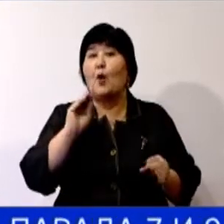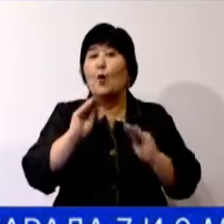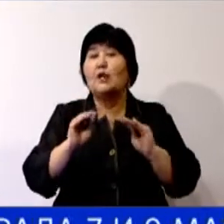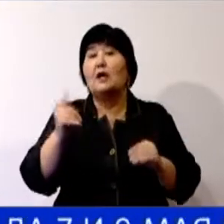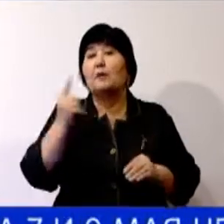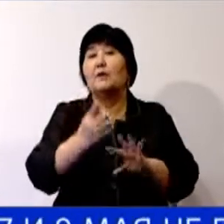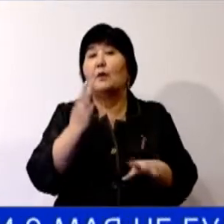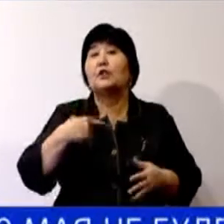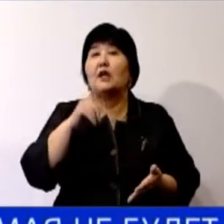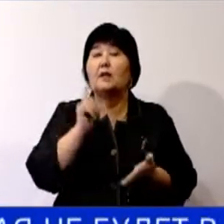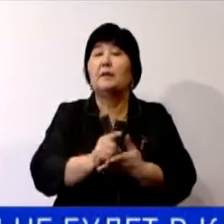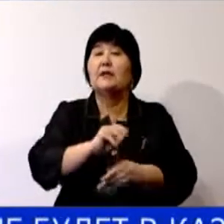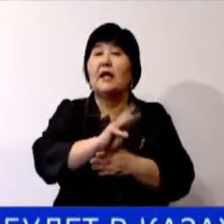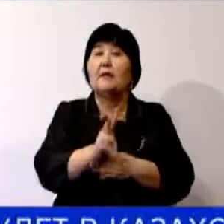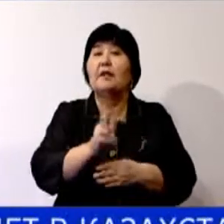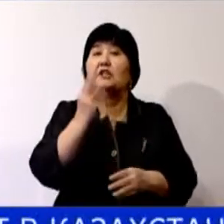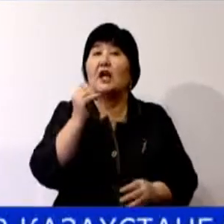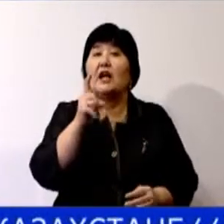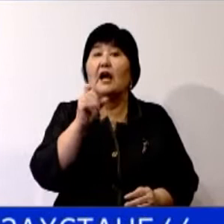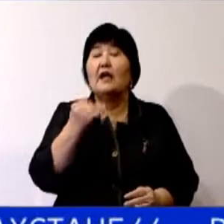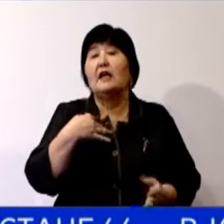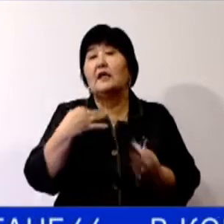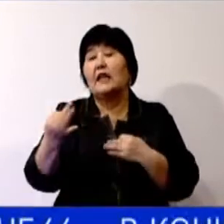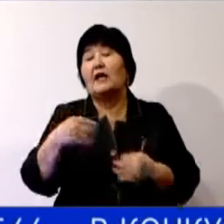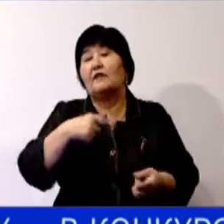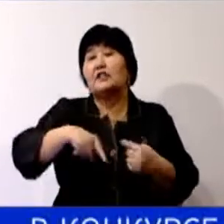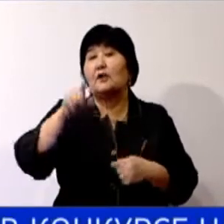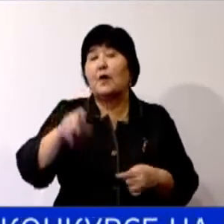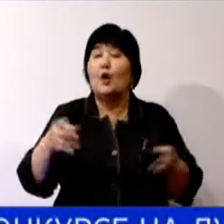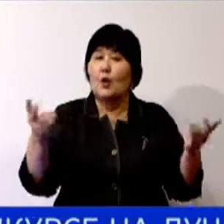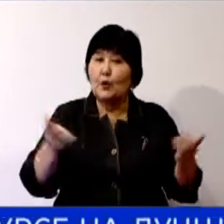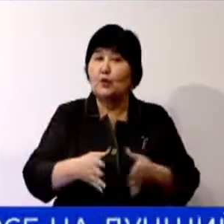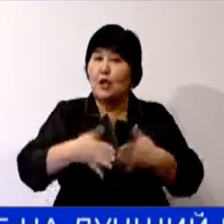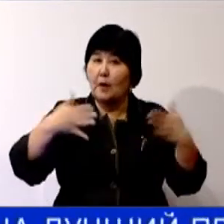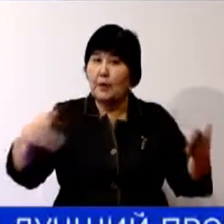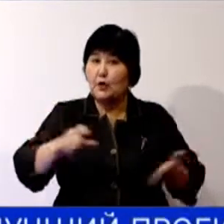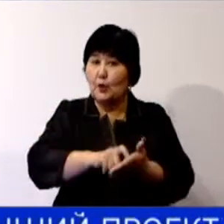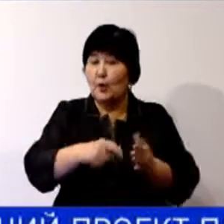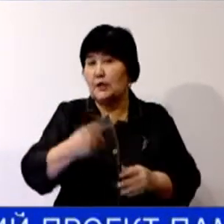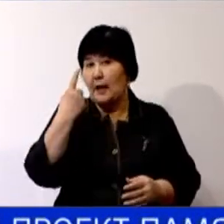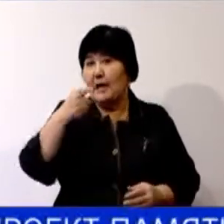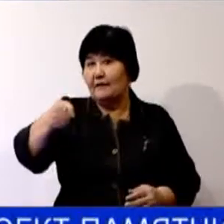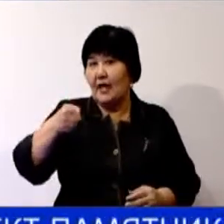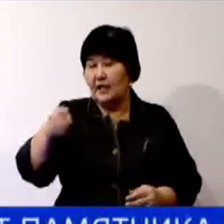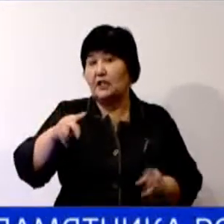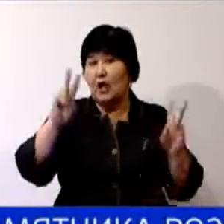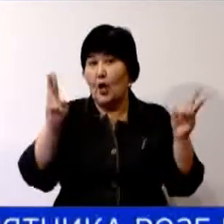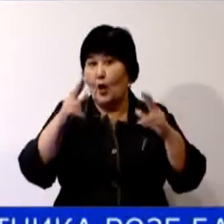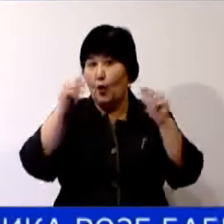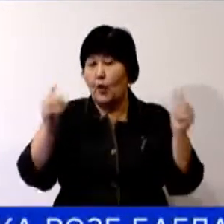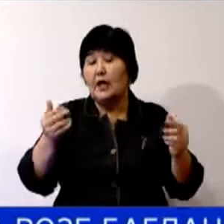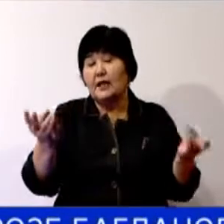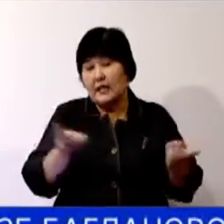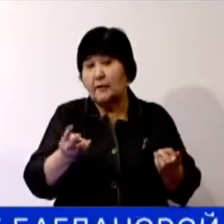первую очередь мы должны обеспечить Шанхай. Поговорили с предпринимателями. Нужны просторные комнаты на первых этажах клубов.